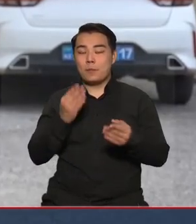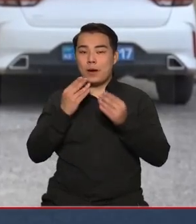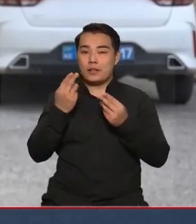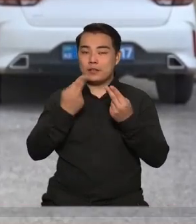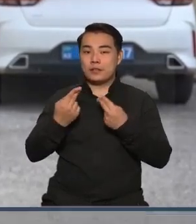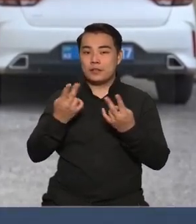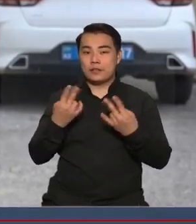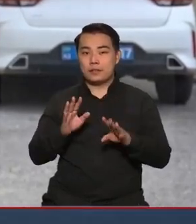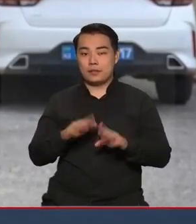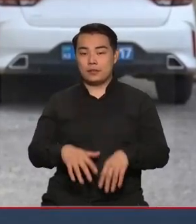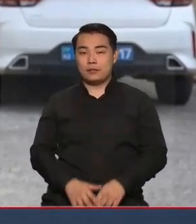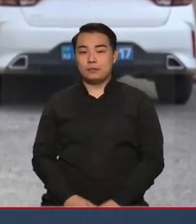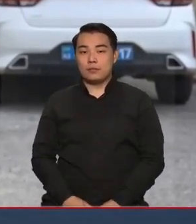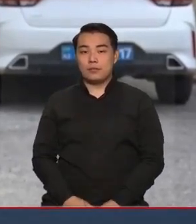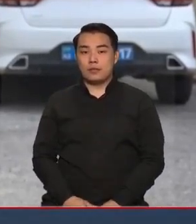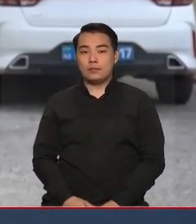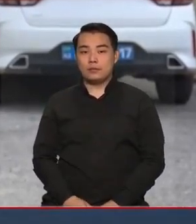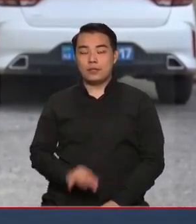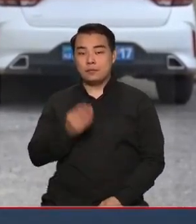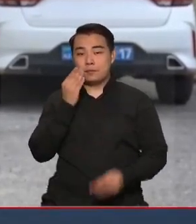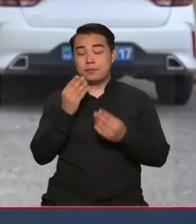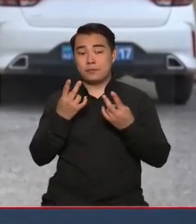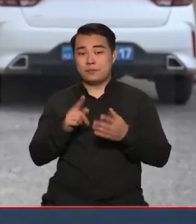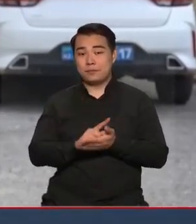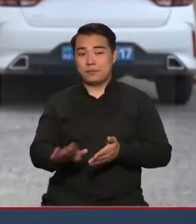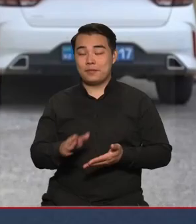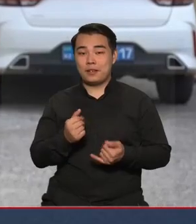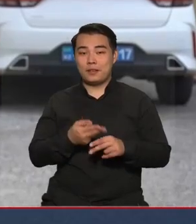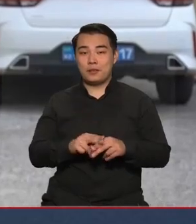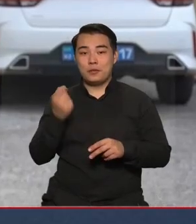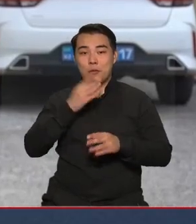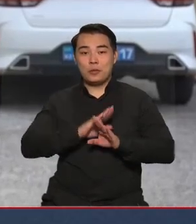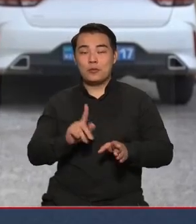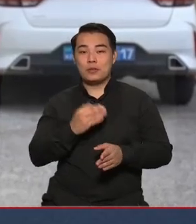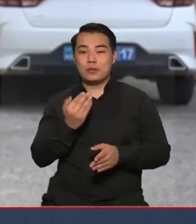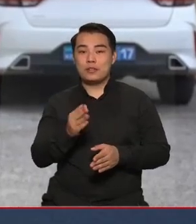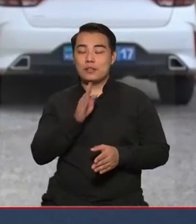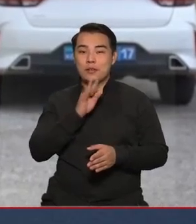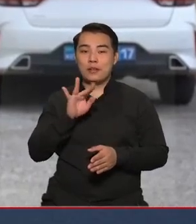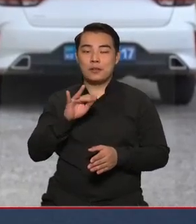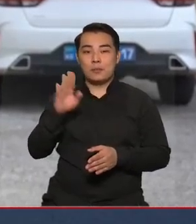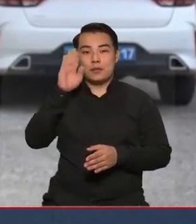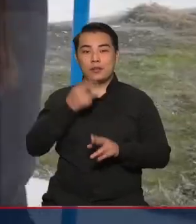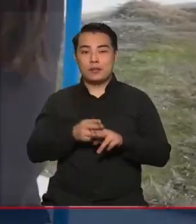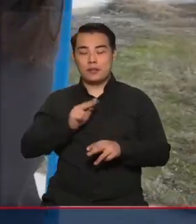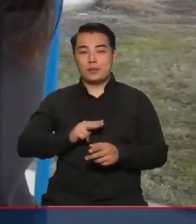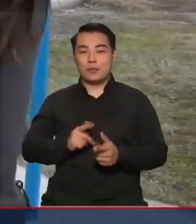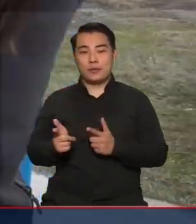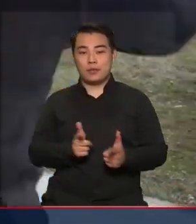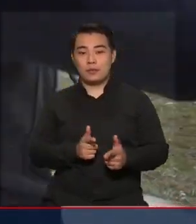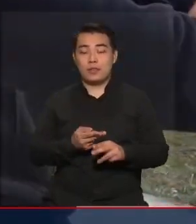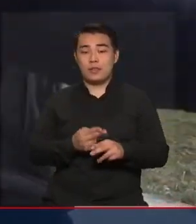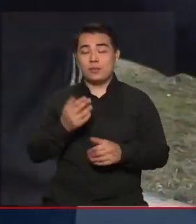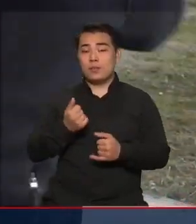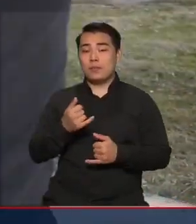макияжа, да. И мейкап не нужен. И мейкап не нужен. И не узнают, что ты девушка или мальчик, и все, на работу готов. В